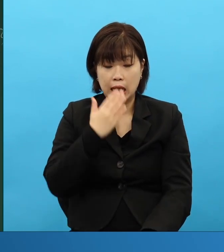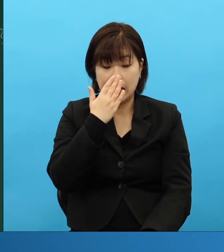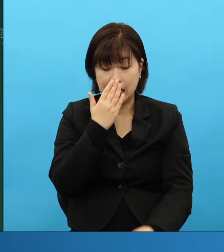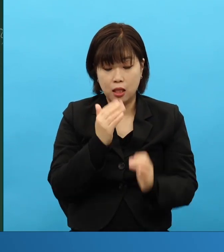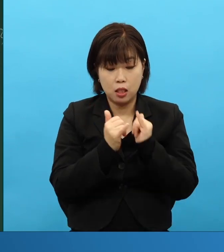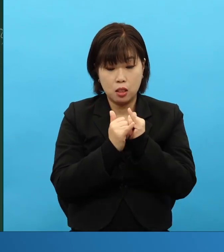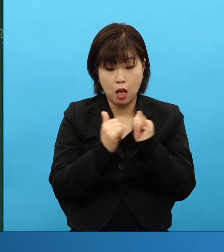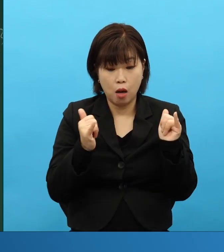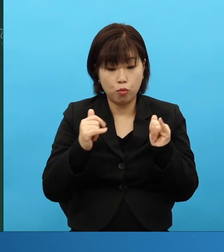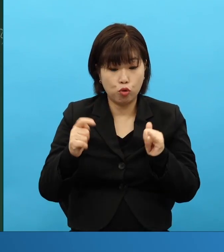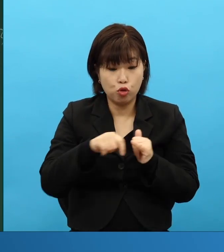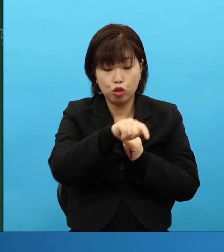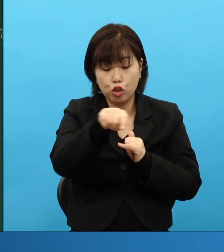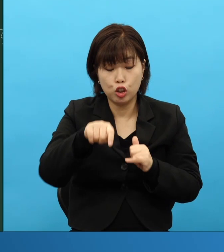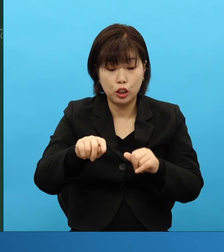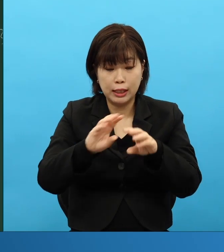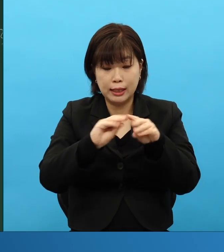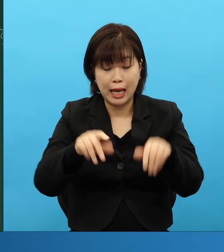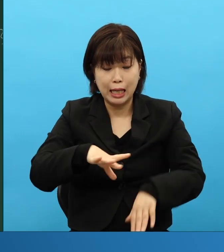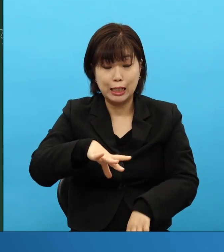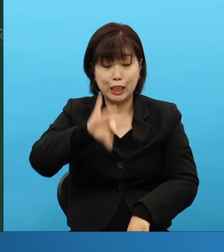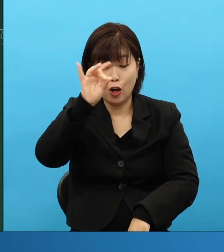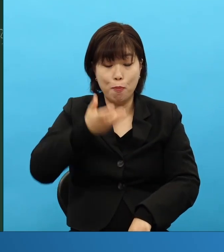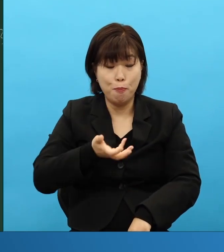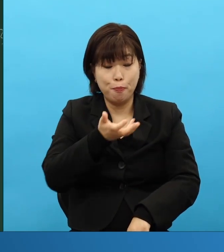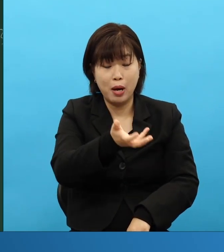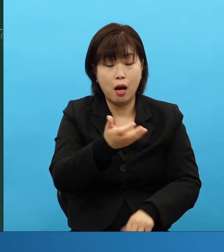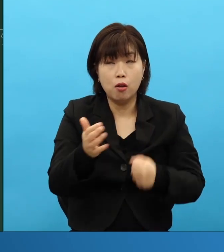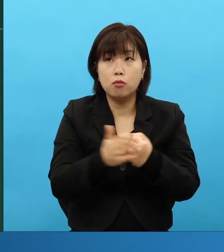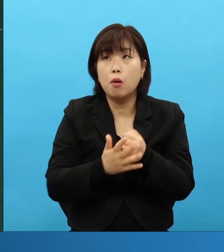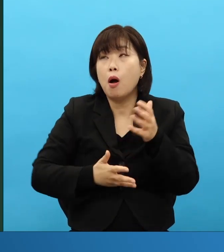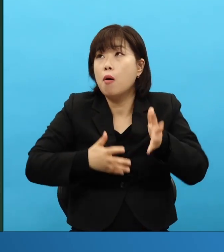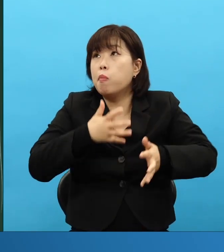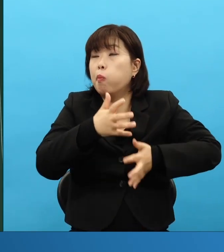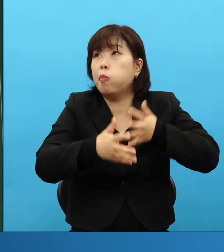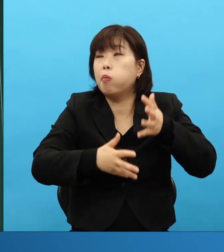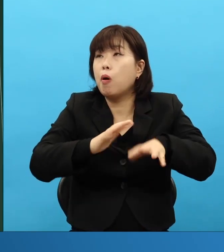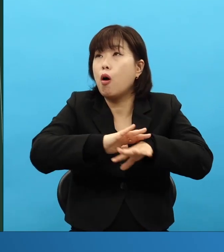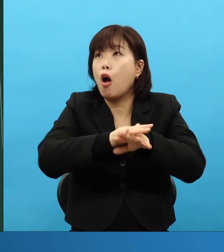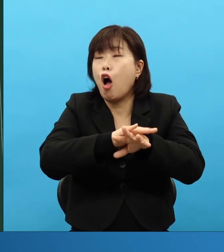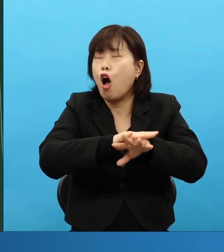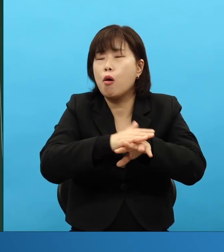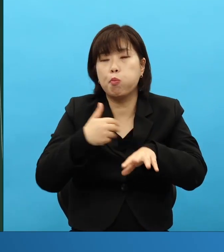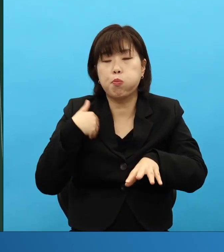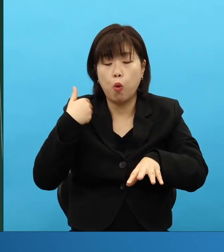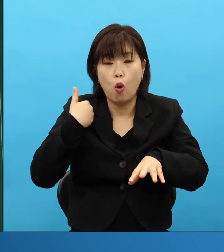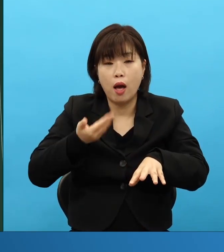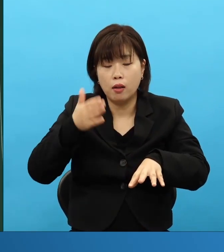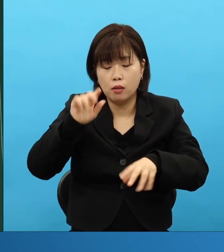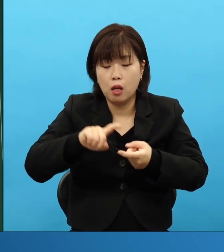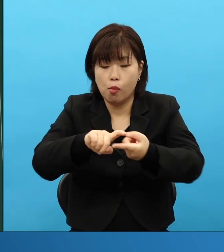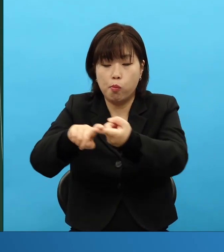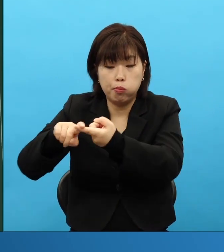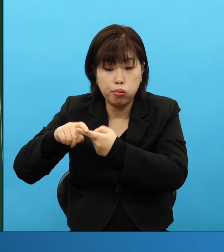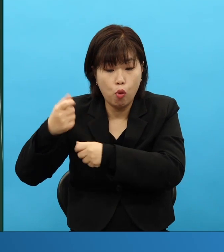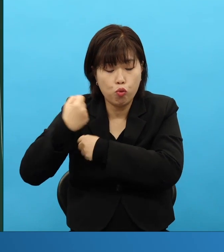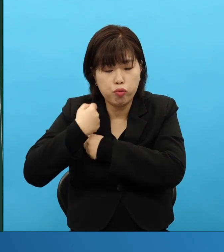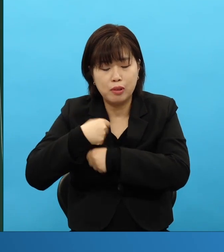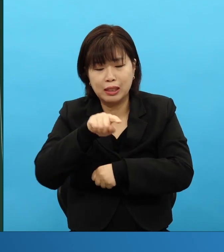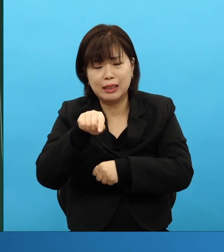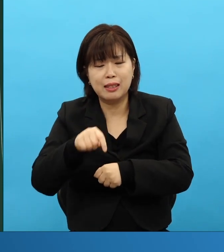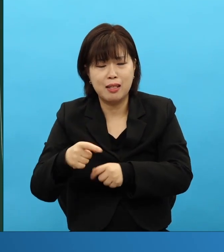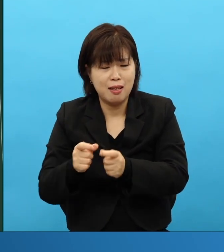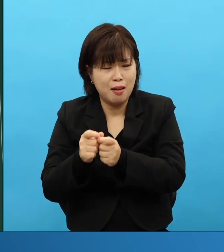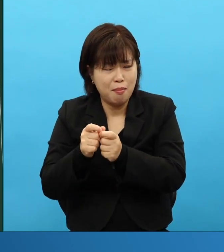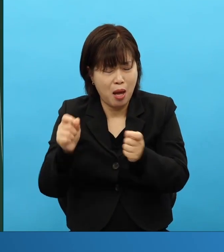the Hebrews 큰일 did 났죠. not know that region at all. They're 근데 in 이 trouble. 연합군들은 잘 알아요. But the joint forces, they know the territory well. 그때 죽게 됐을 때